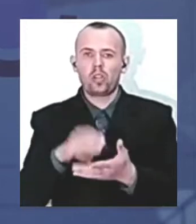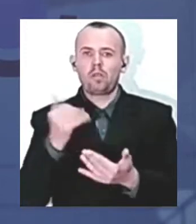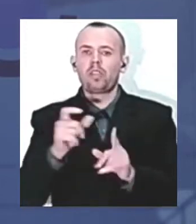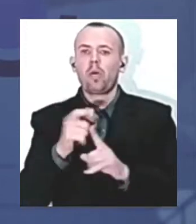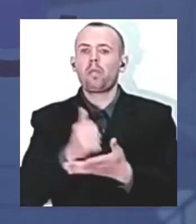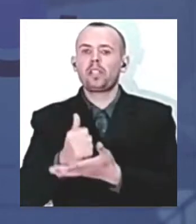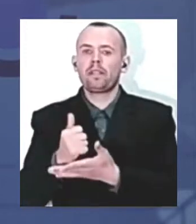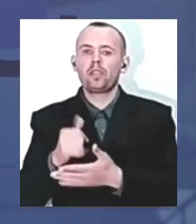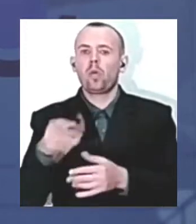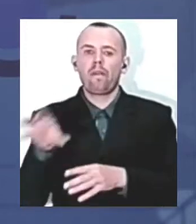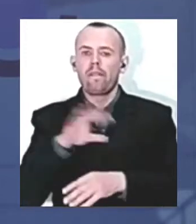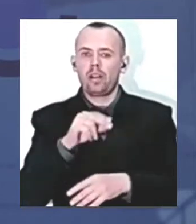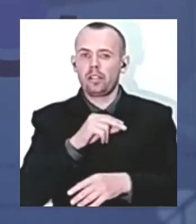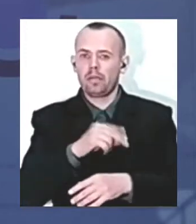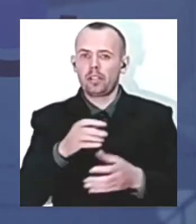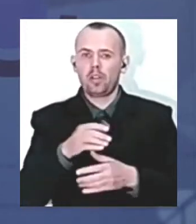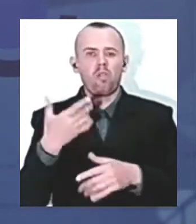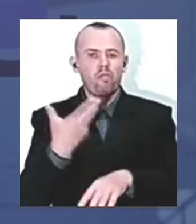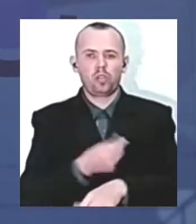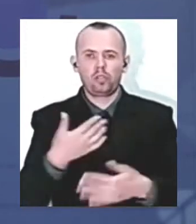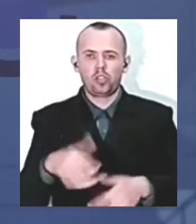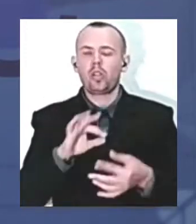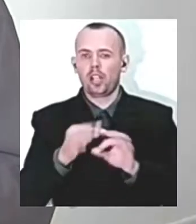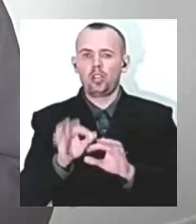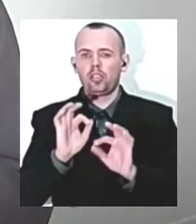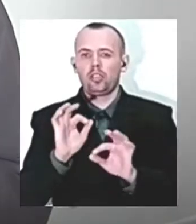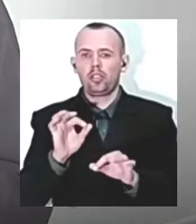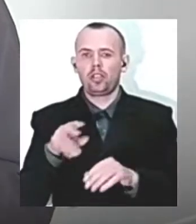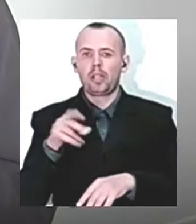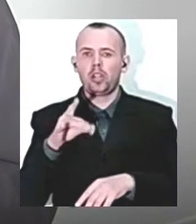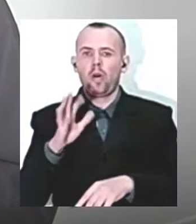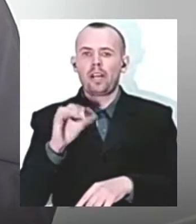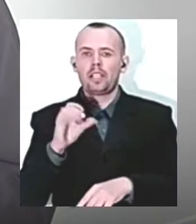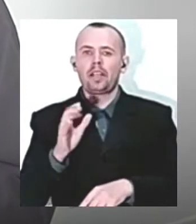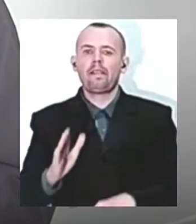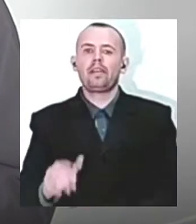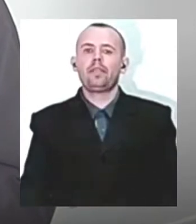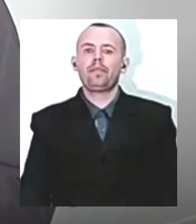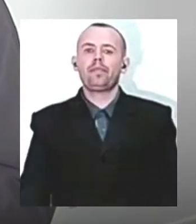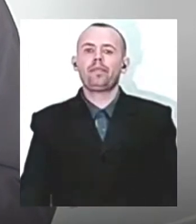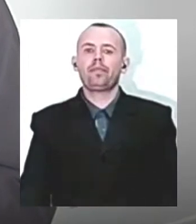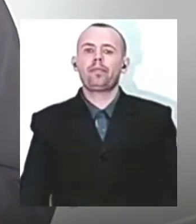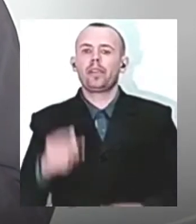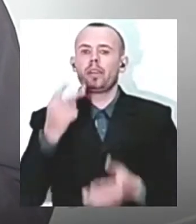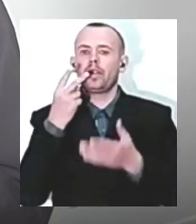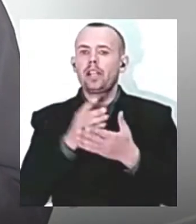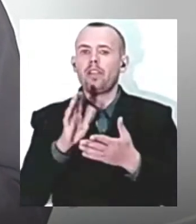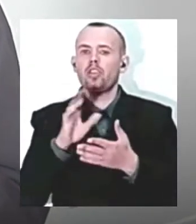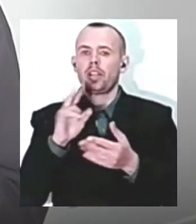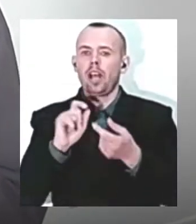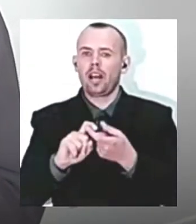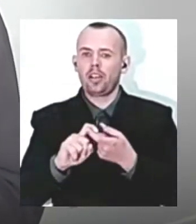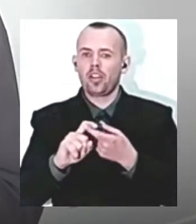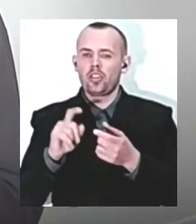музею вакцинований. Детальніше розкаже Дмитро Васильєв. Не дивлячись на карантинні обмеження, музей сучасного мистецтва